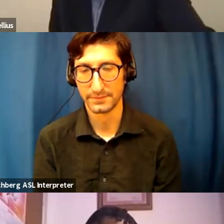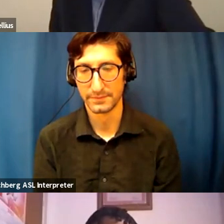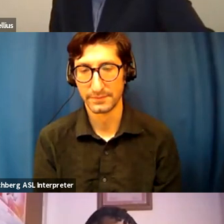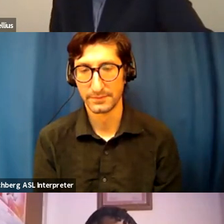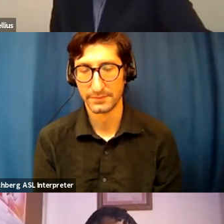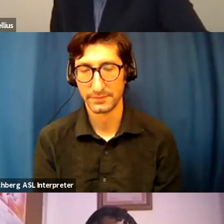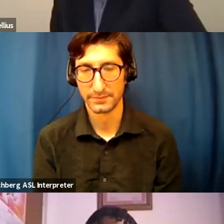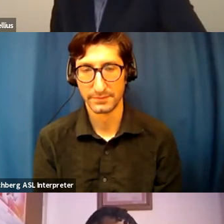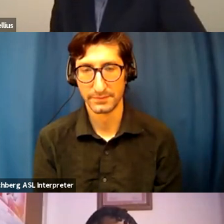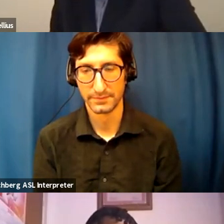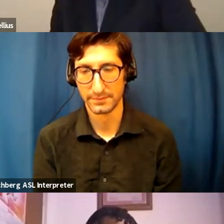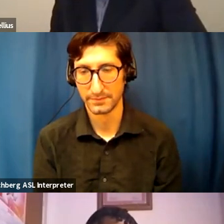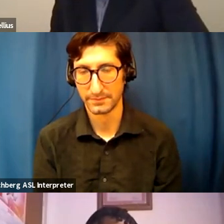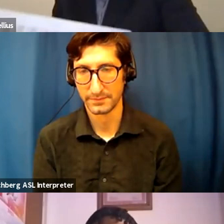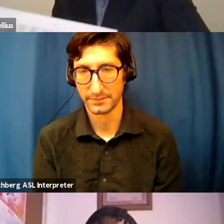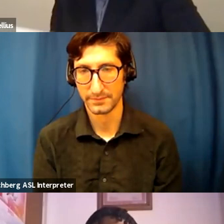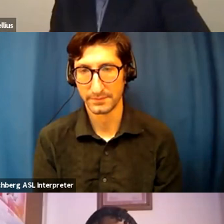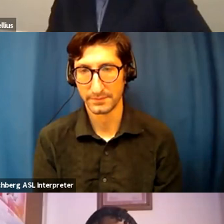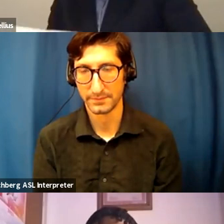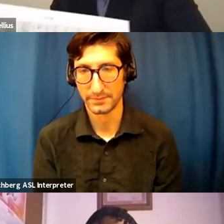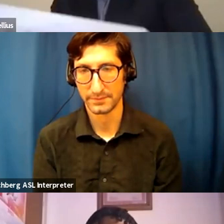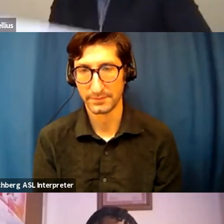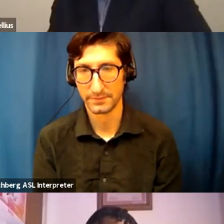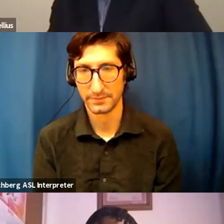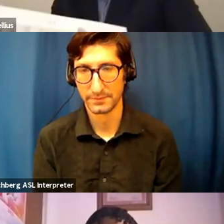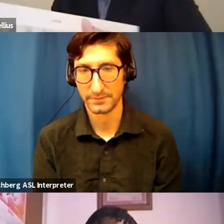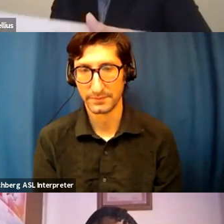用以下的链接去更新最新的Zoom版本，也就是 Zoom 的这个拼音，然后点 US，